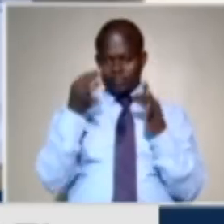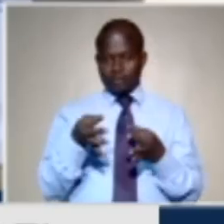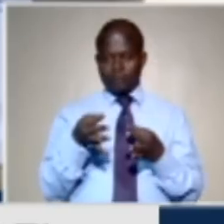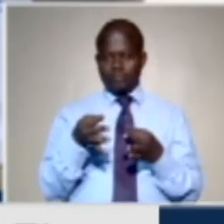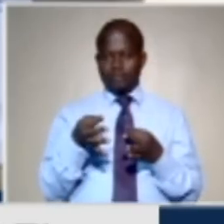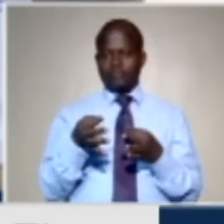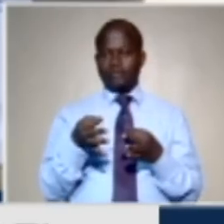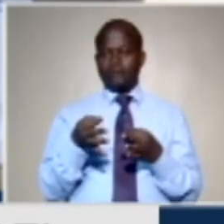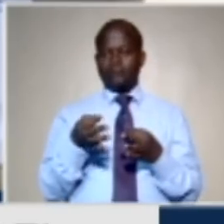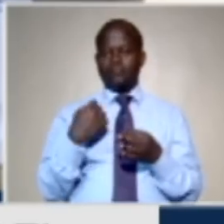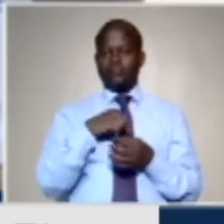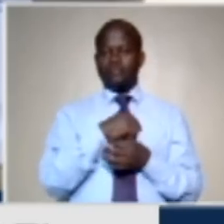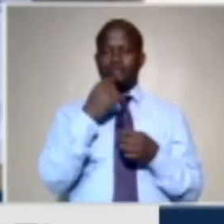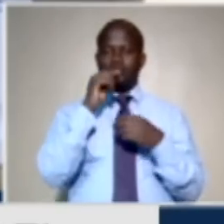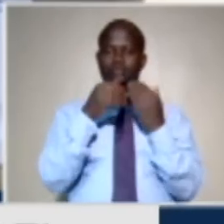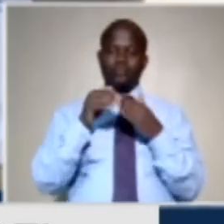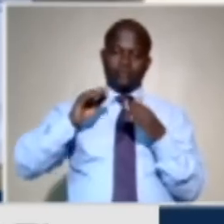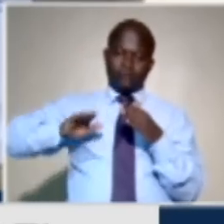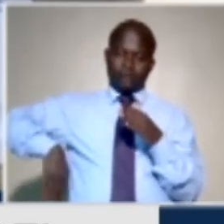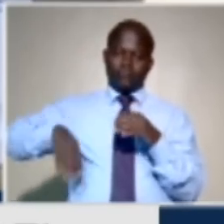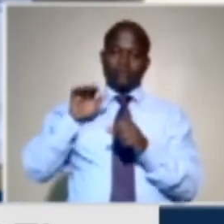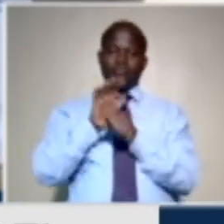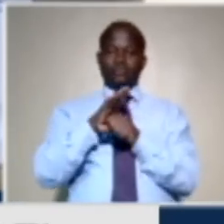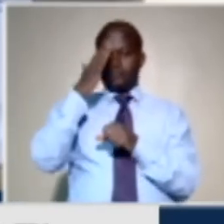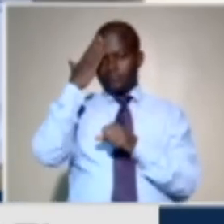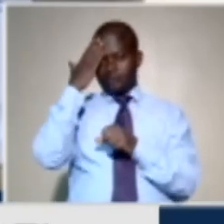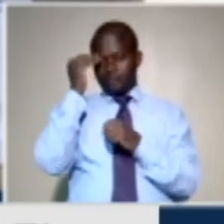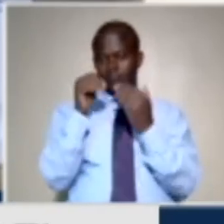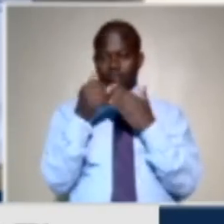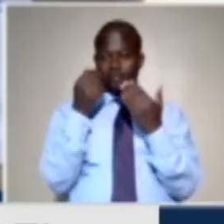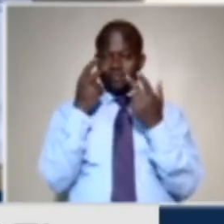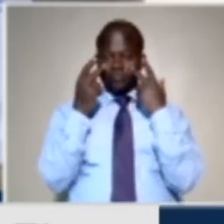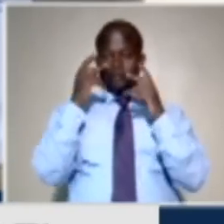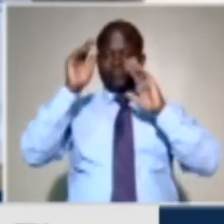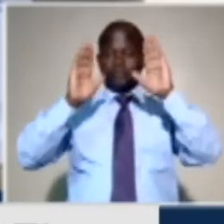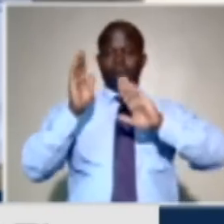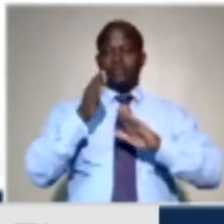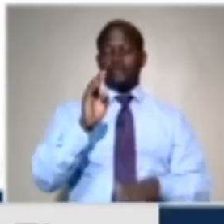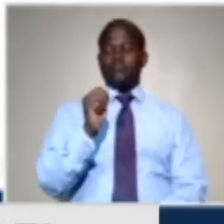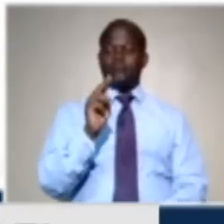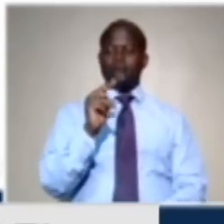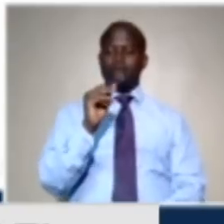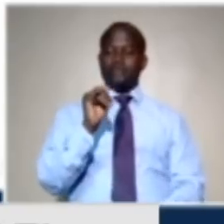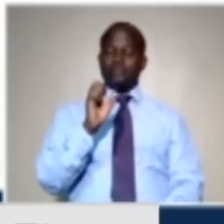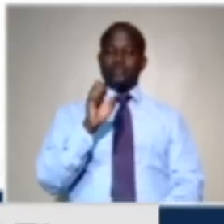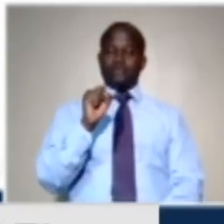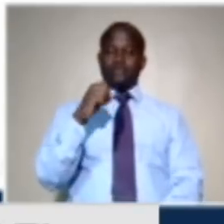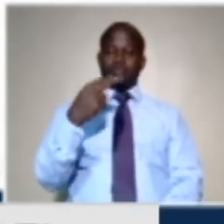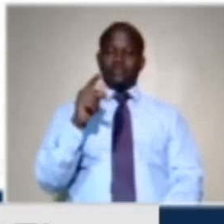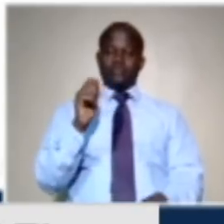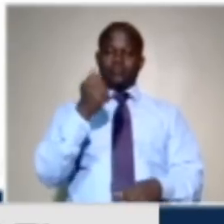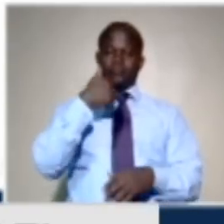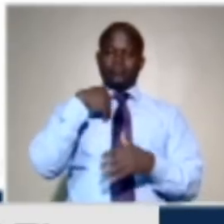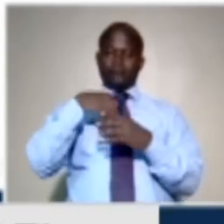ni icyemezo twavuga ko cyakerenewe, urebye uruhare uyu Munyeshyaka Wenceslas yagize